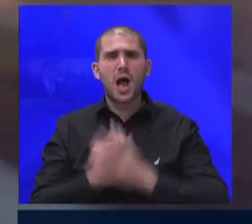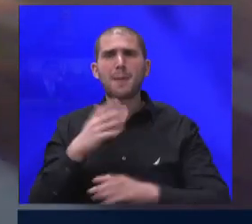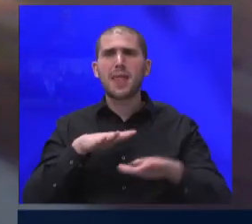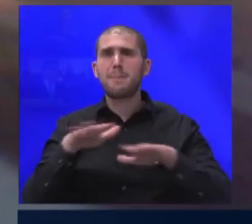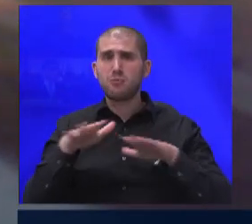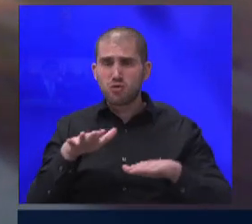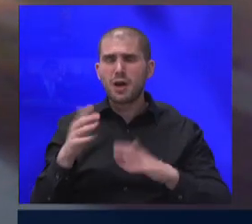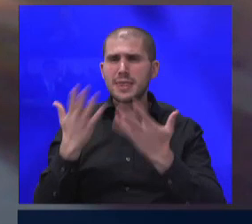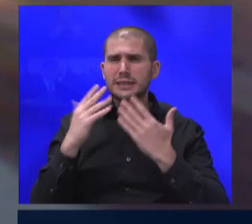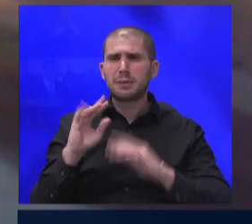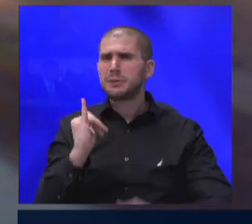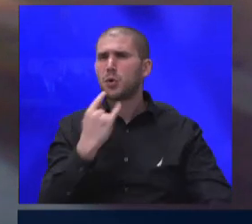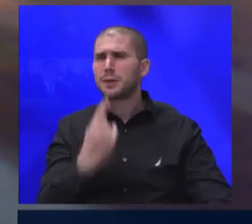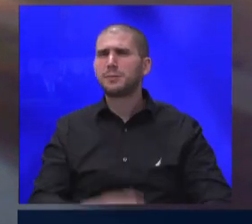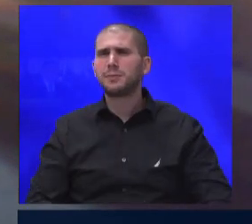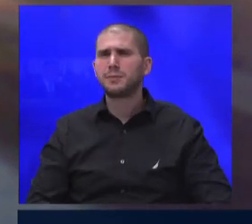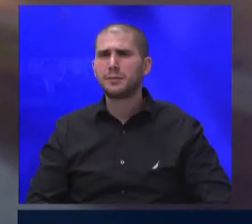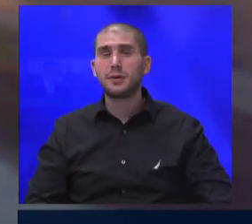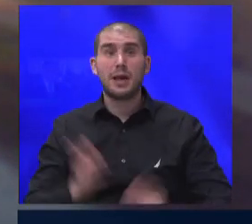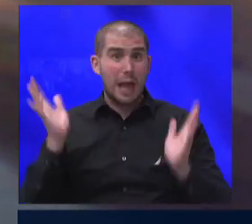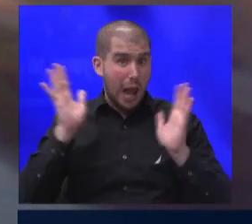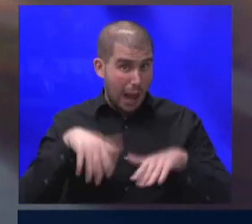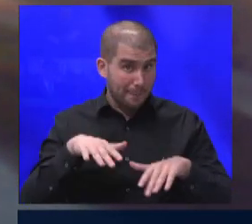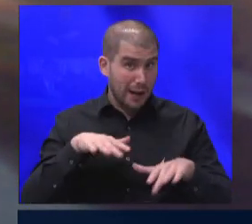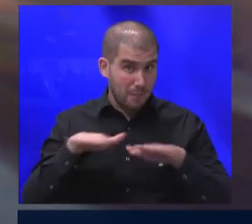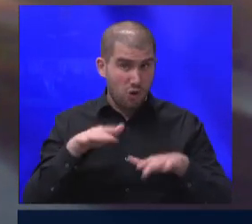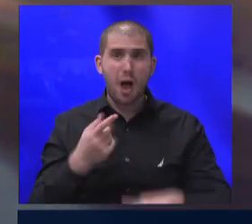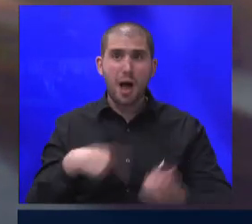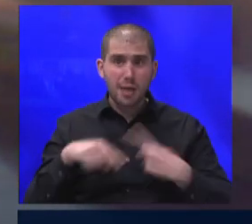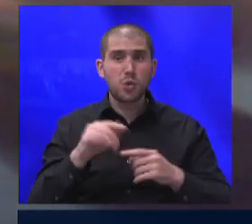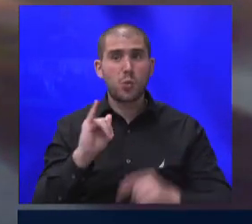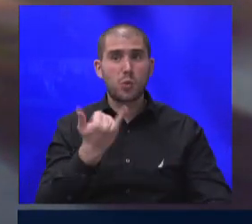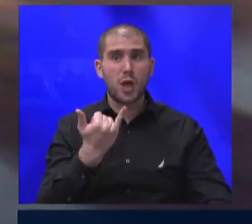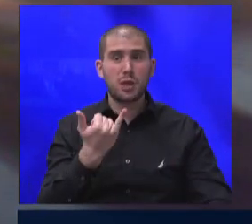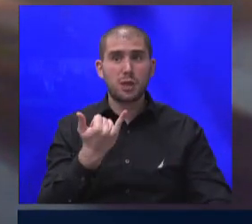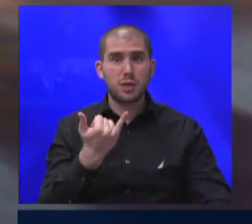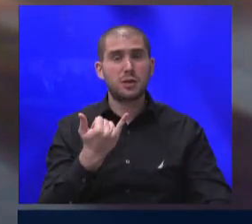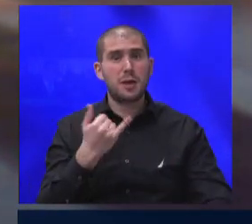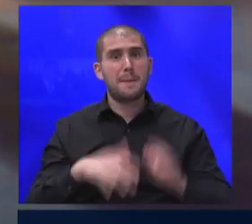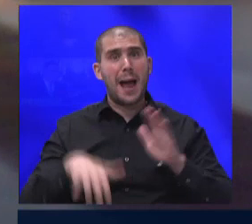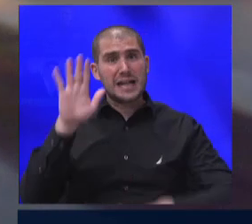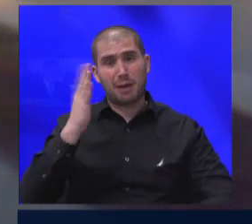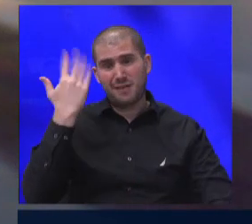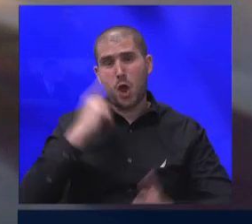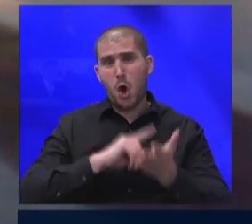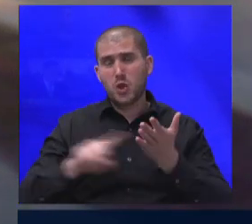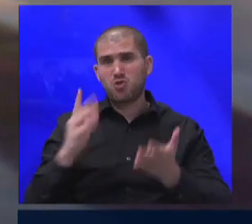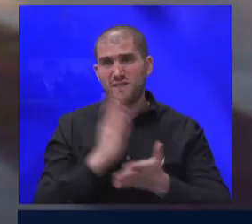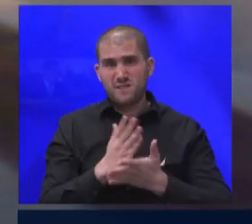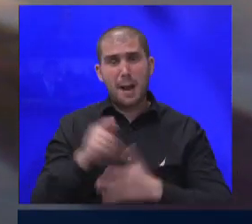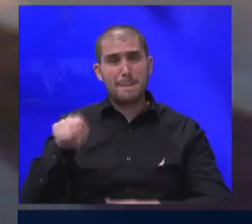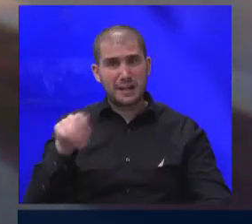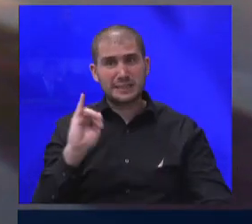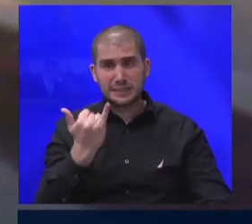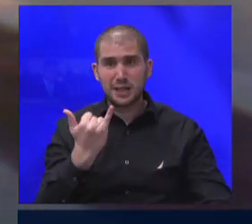הזאת של הפיד. את הפלת הממשלה. אנחנו בהחלט, בהצבעה שהייתה לפני חודש בכנסת,